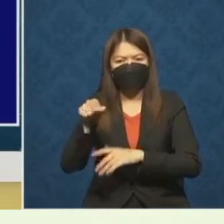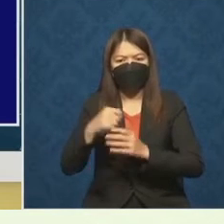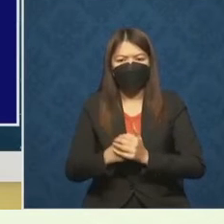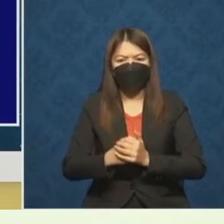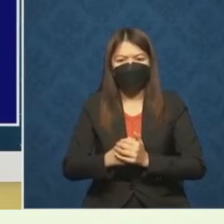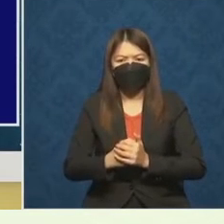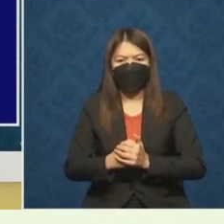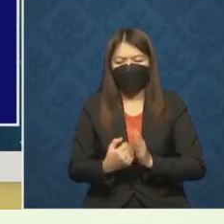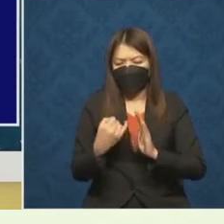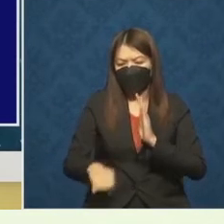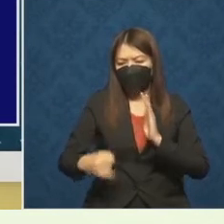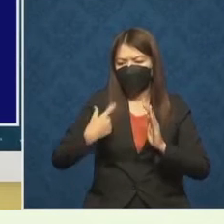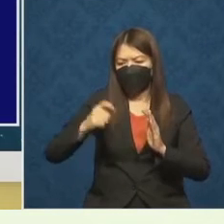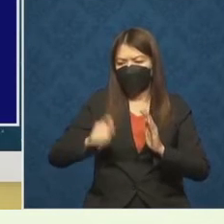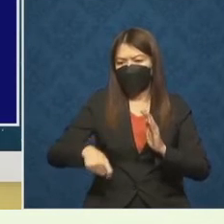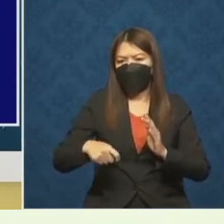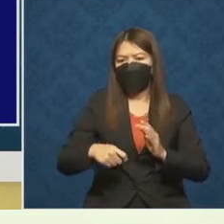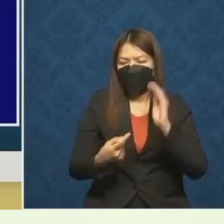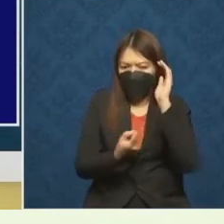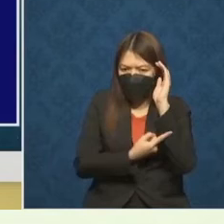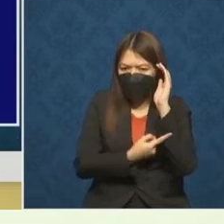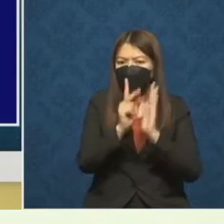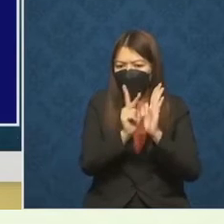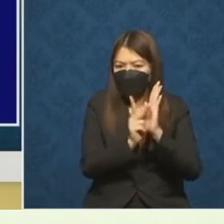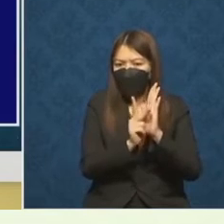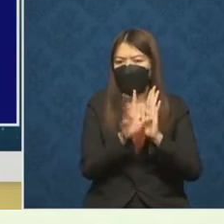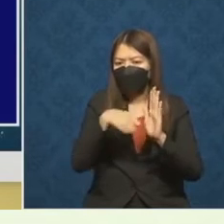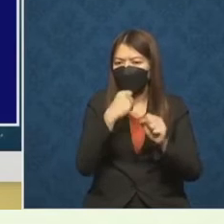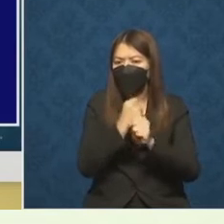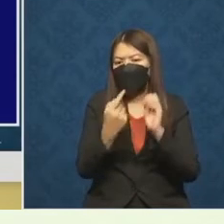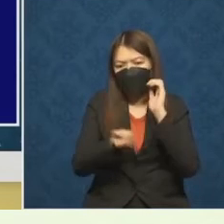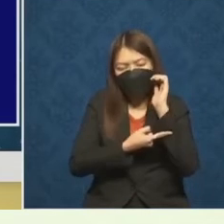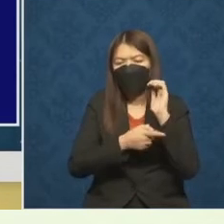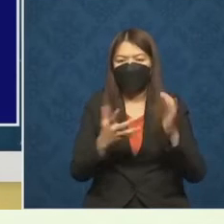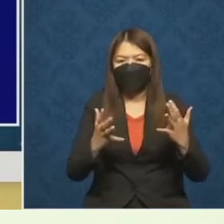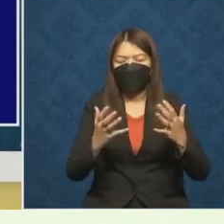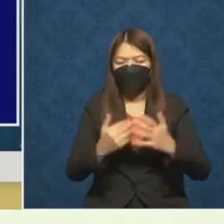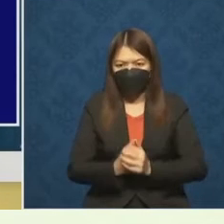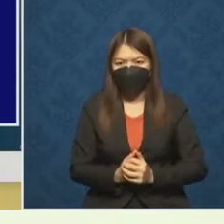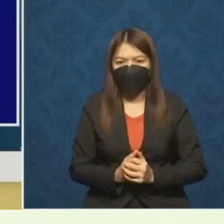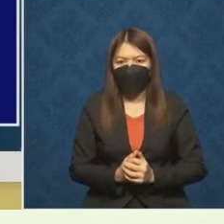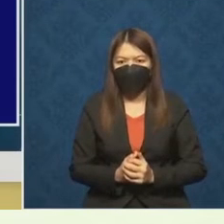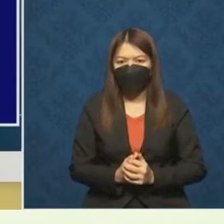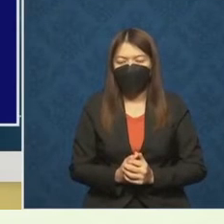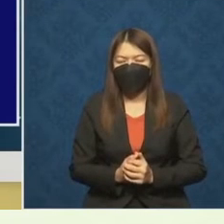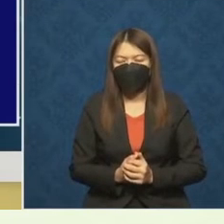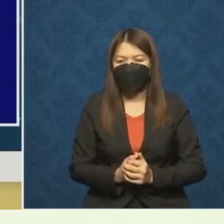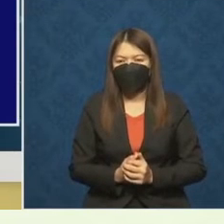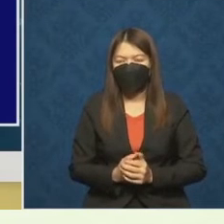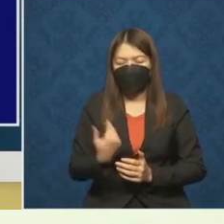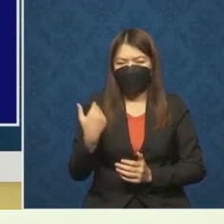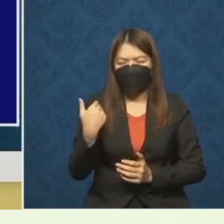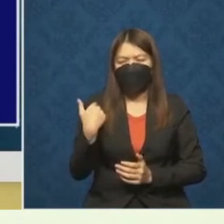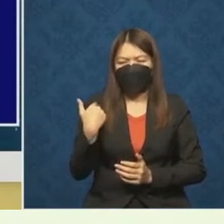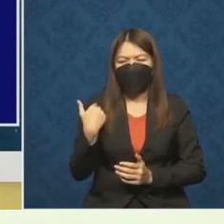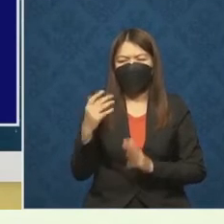คำพิพากษาของศาลแล้วมาดำเนินคดีได้แต่อย่างใดนะครับนอกจากนั้นยังมีนักโทษที่มาสร้